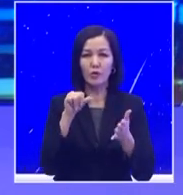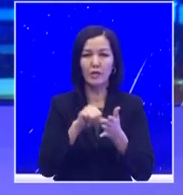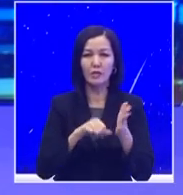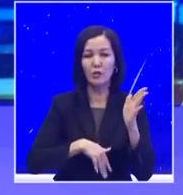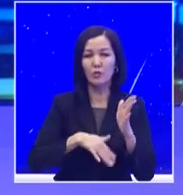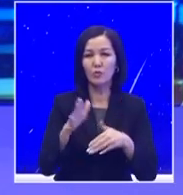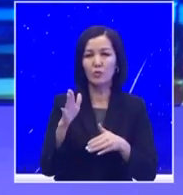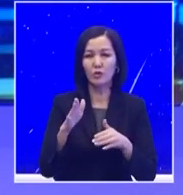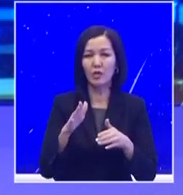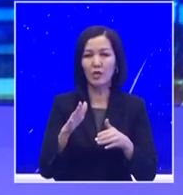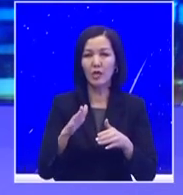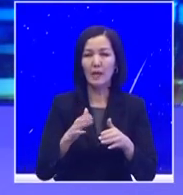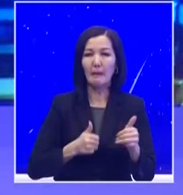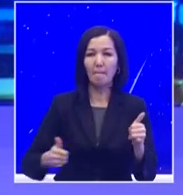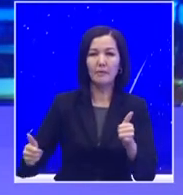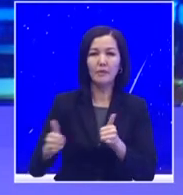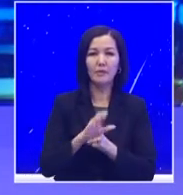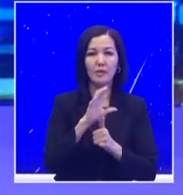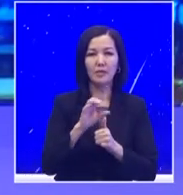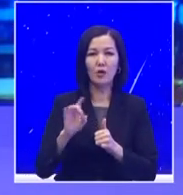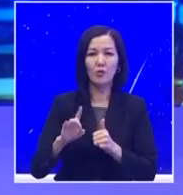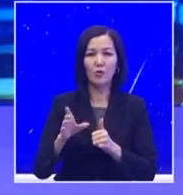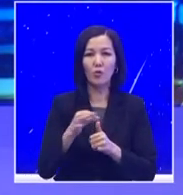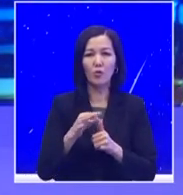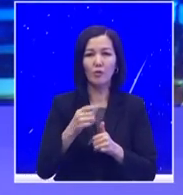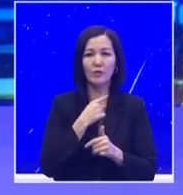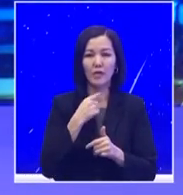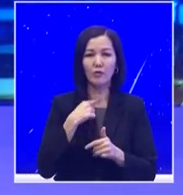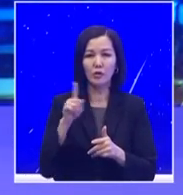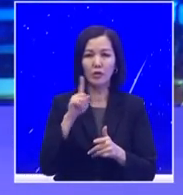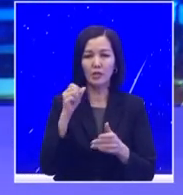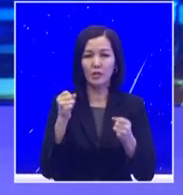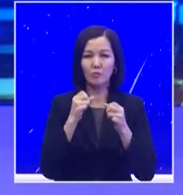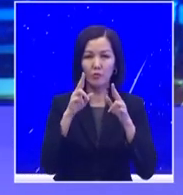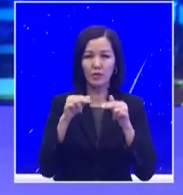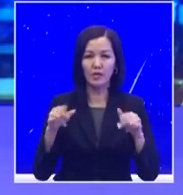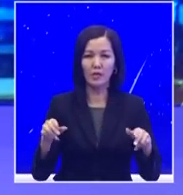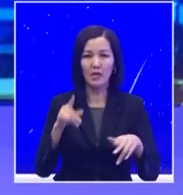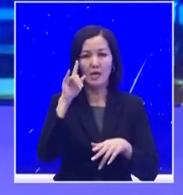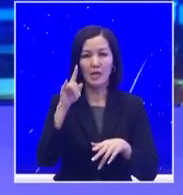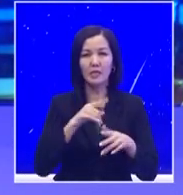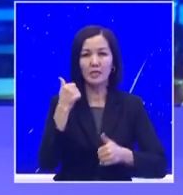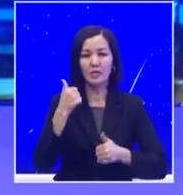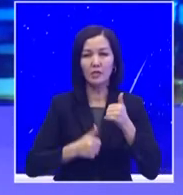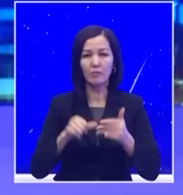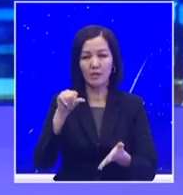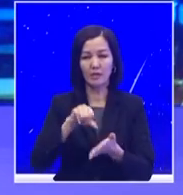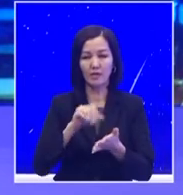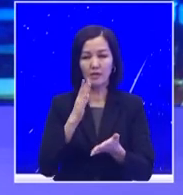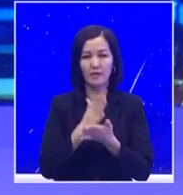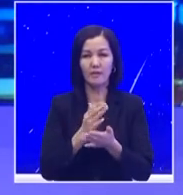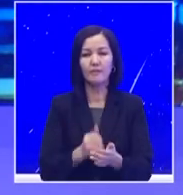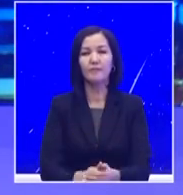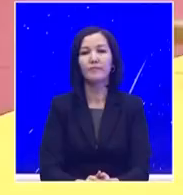өрен келіп қатысты. Үздік шыққандар сәуір айында облыс орталығындағы жастар спорт сарайында өтетін Қазақстан чемпионатында бағын